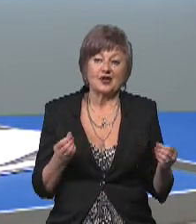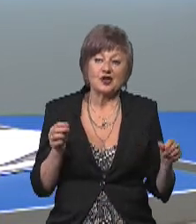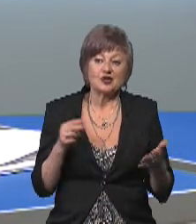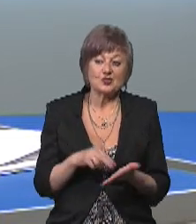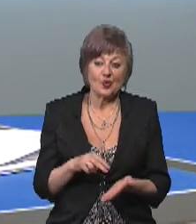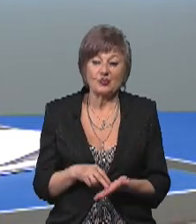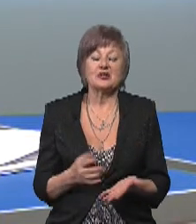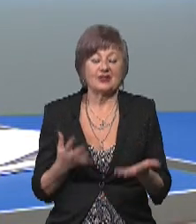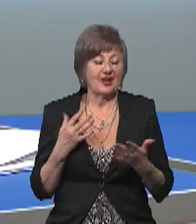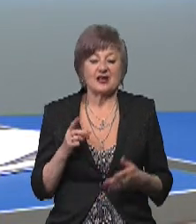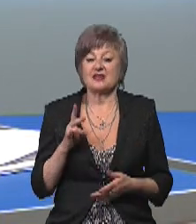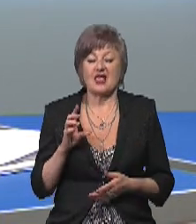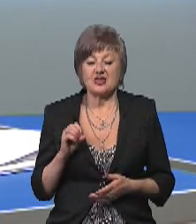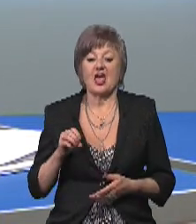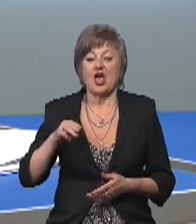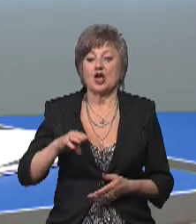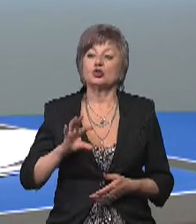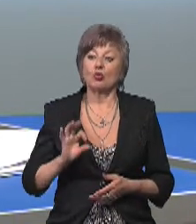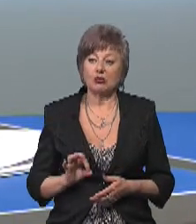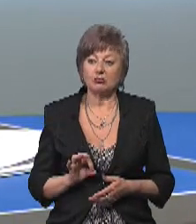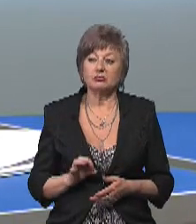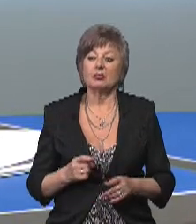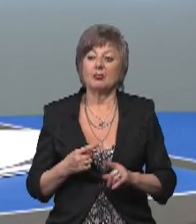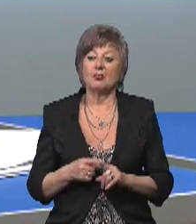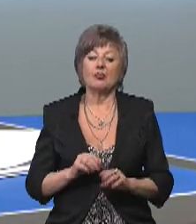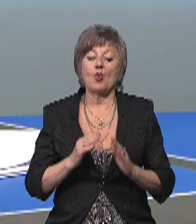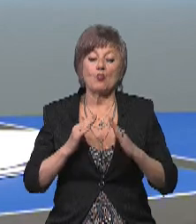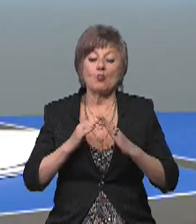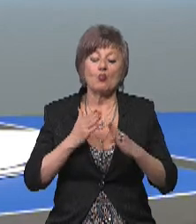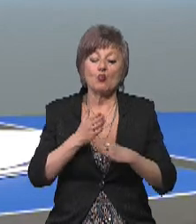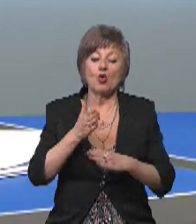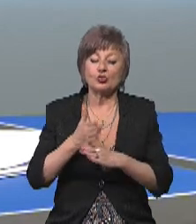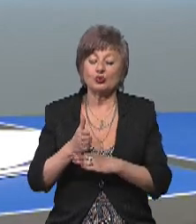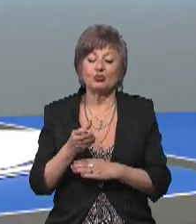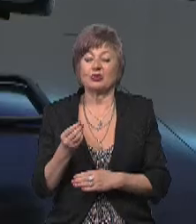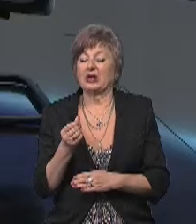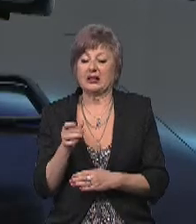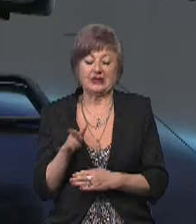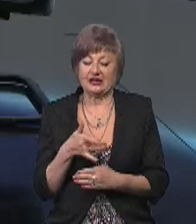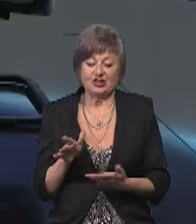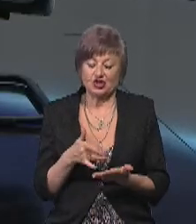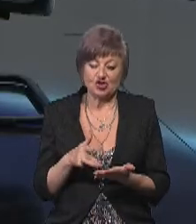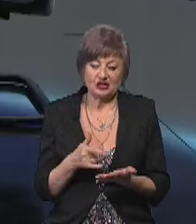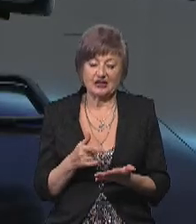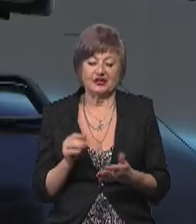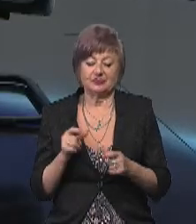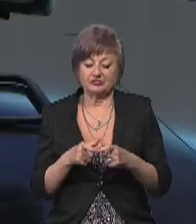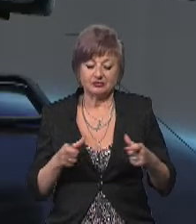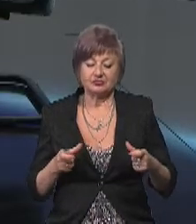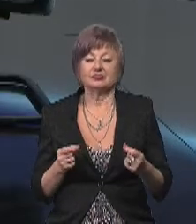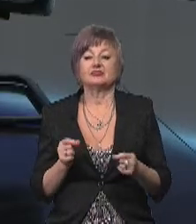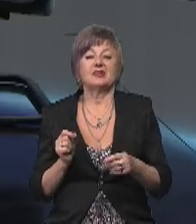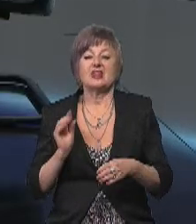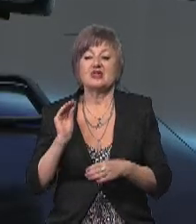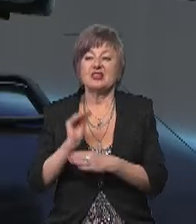явно что-то не то. И никто не ходит по домам, не пересчитывает пенсию и не добавляет,